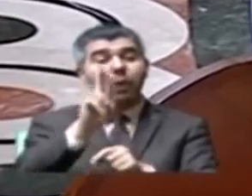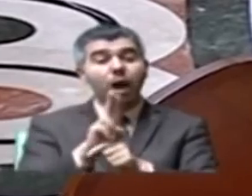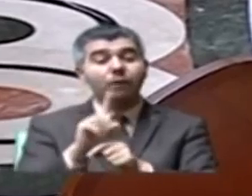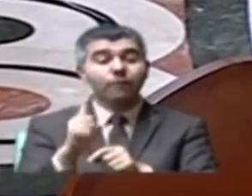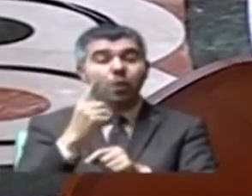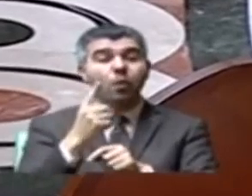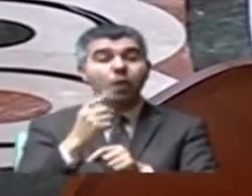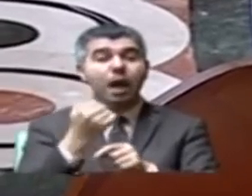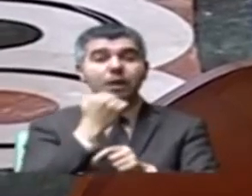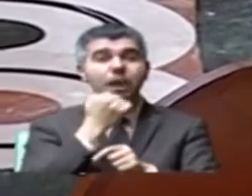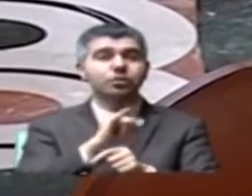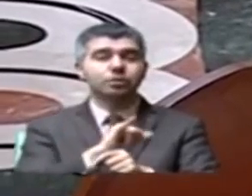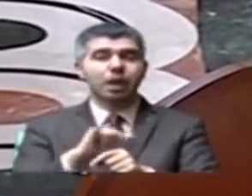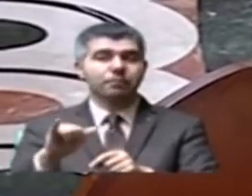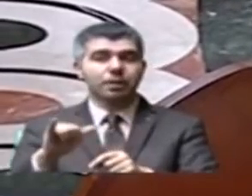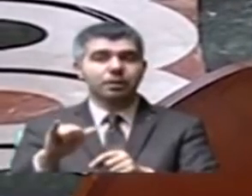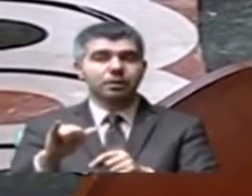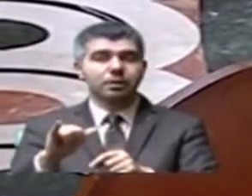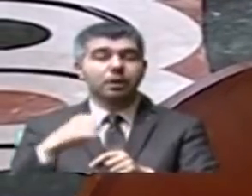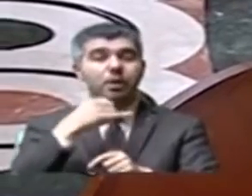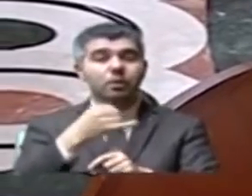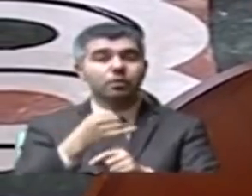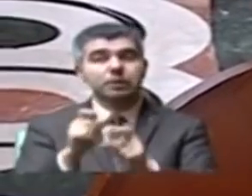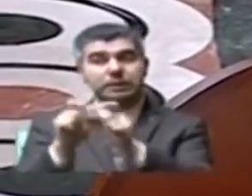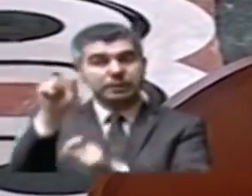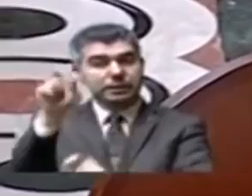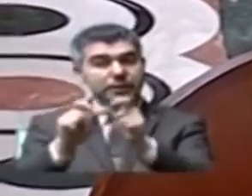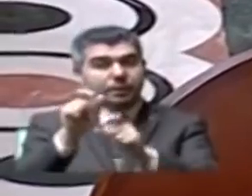ديالو. فقرنا المغاربه بالله عليكم.